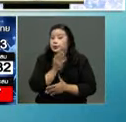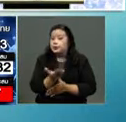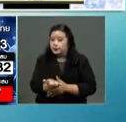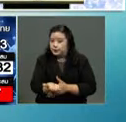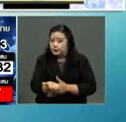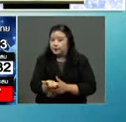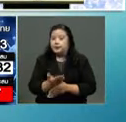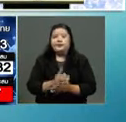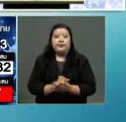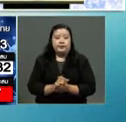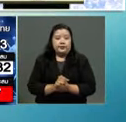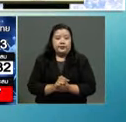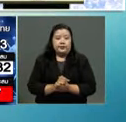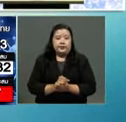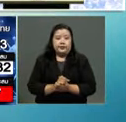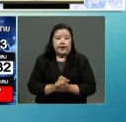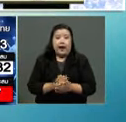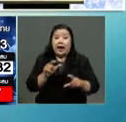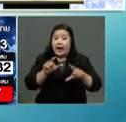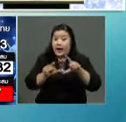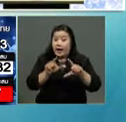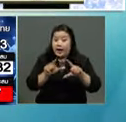ตัวนี้ตัวของการใช้แอพพลิเคชั่นนะครับผมก็อยากจะกลับเรียนนะครับให้ทราบนะครับเราพบตัวเลขที่น่าสนใจครับนะครับในกรณีที่ท่านใช้ท่านใช้platform